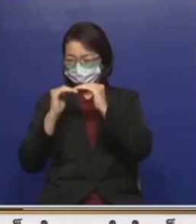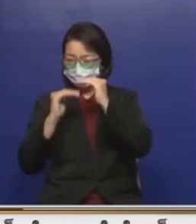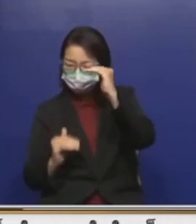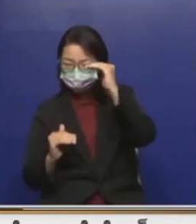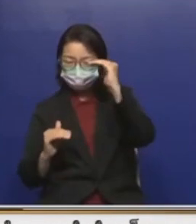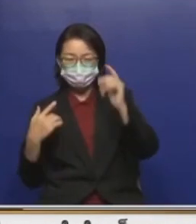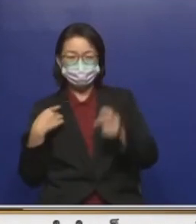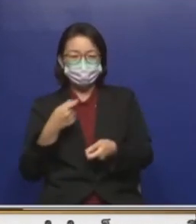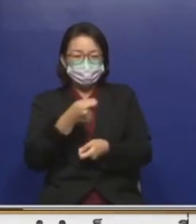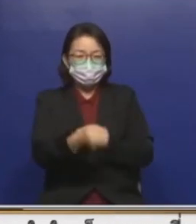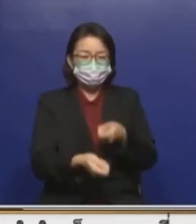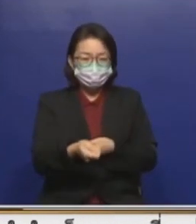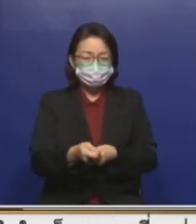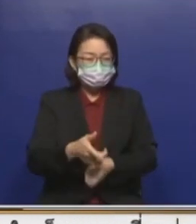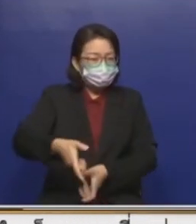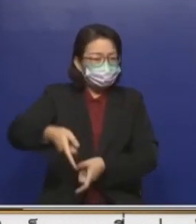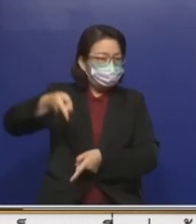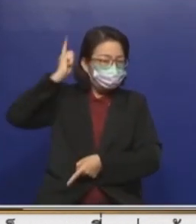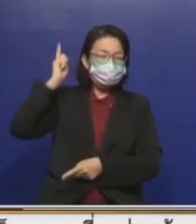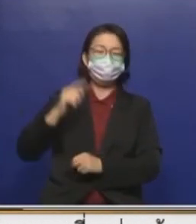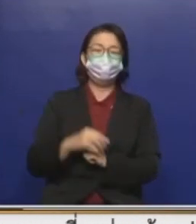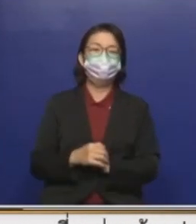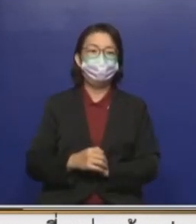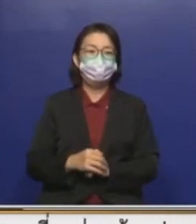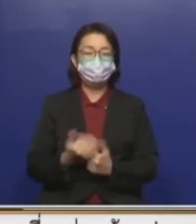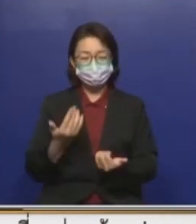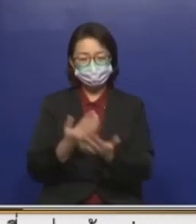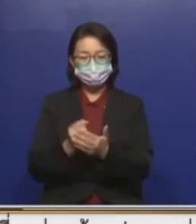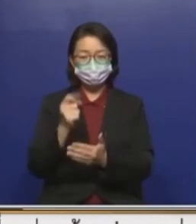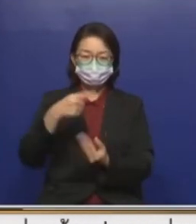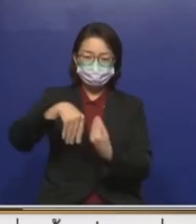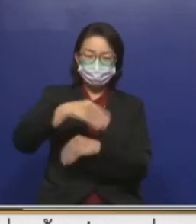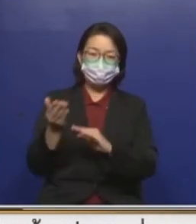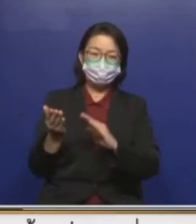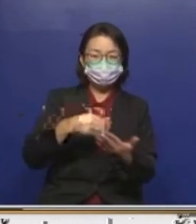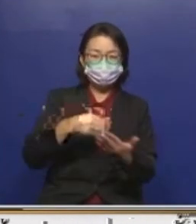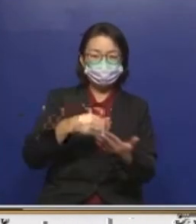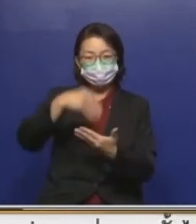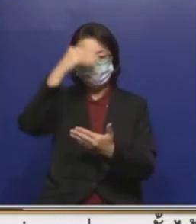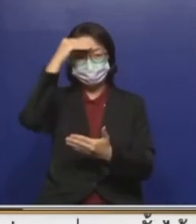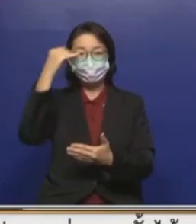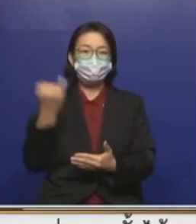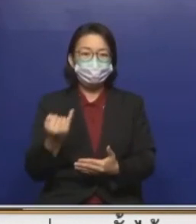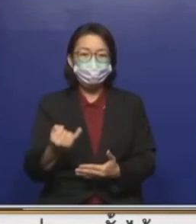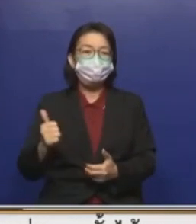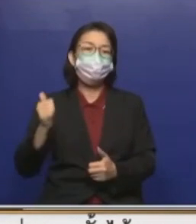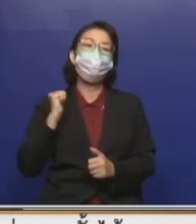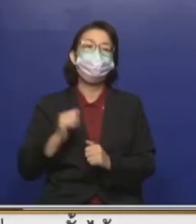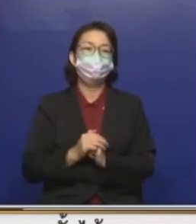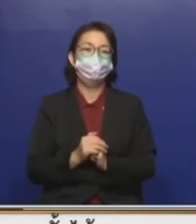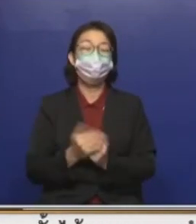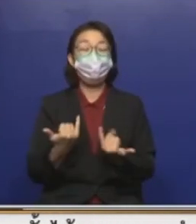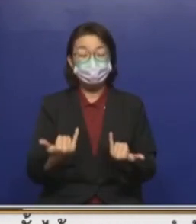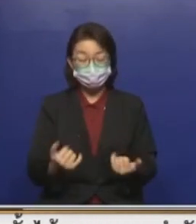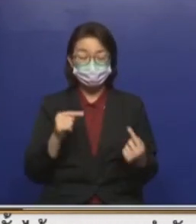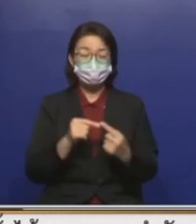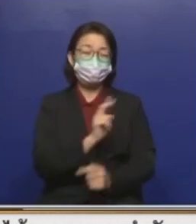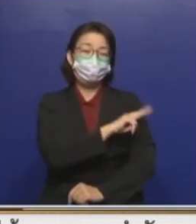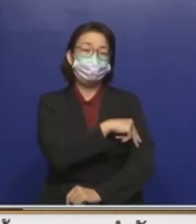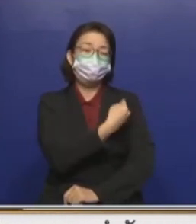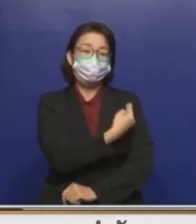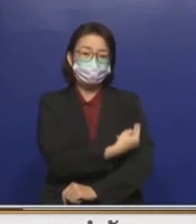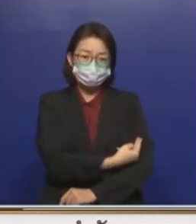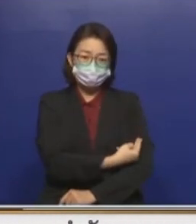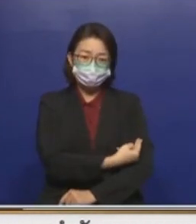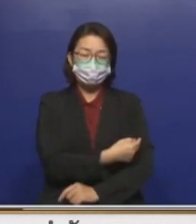รการเกษตรก็ล้าหลังเศรษฐกิจตกต่ำการศึกษาก็ตกต่ำแม้แต่เรื่องสาธารณสุขนะคะเราก็แก้ปัญ